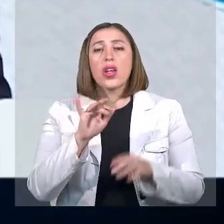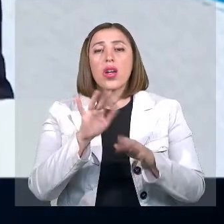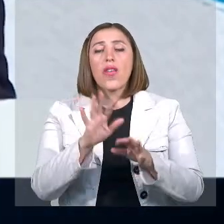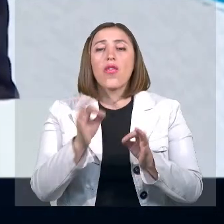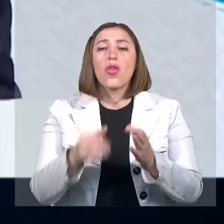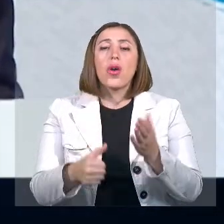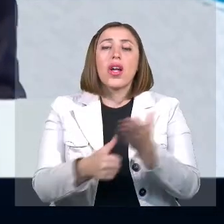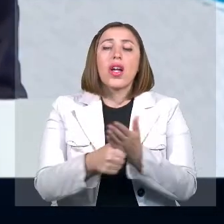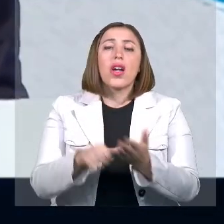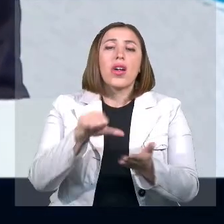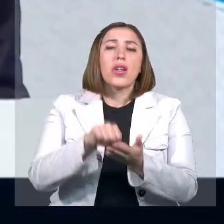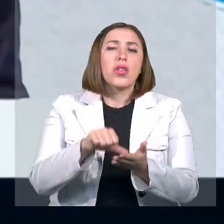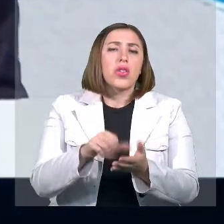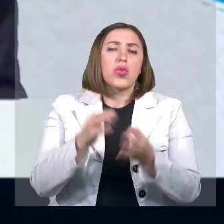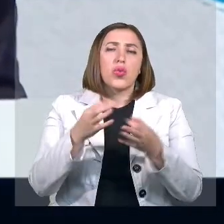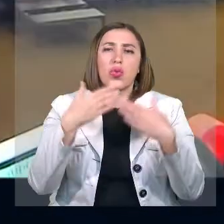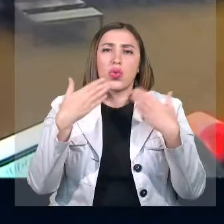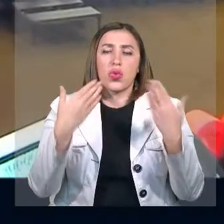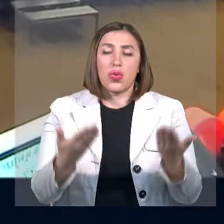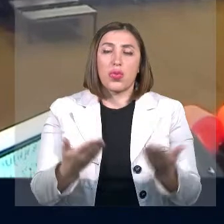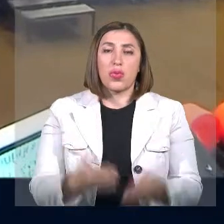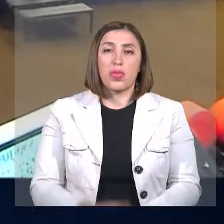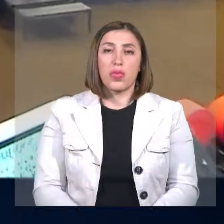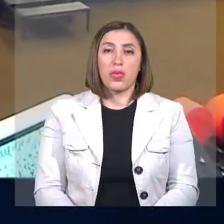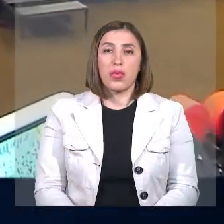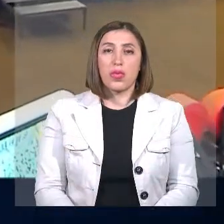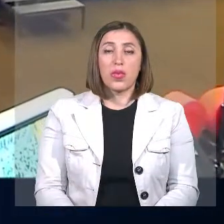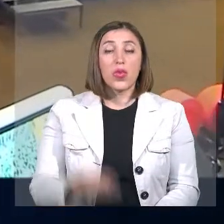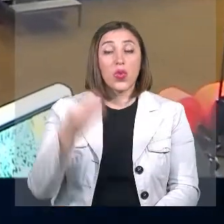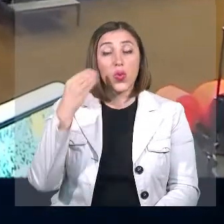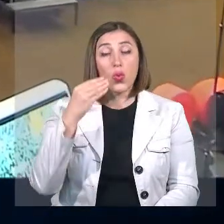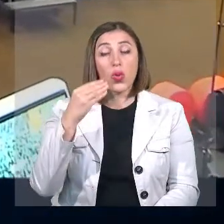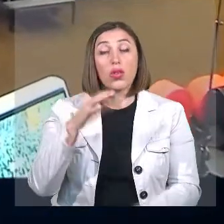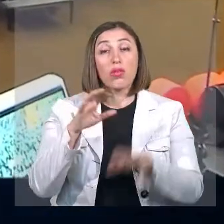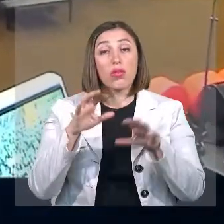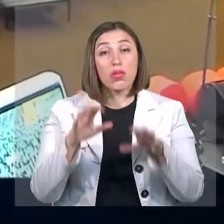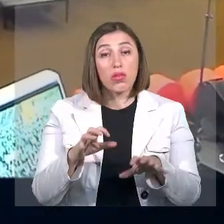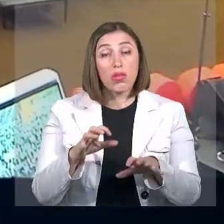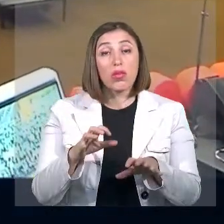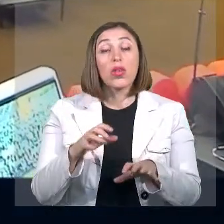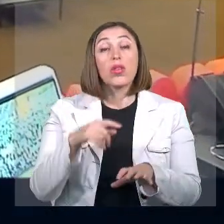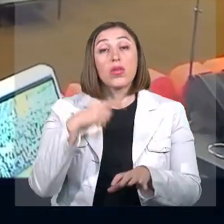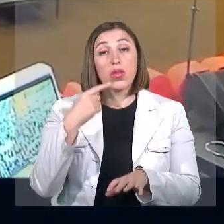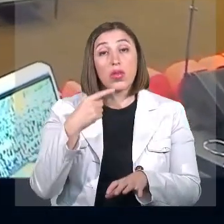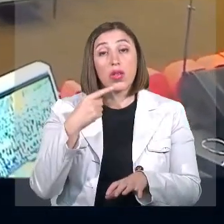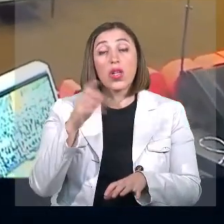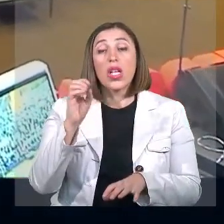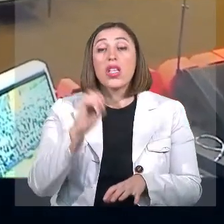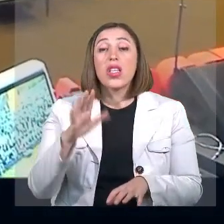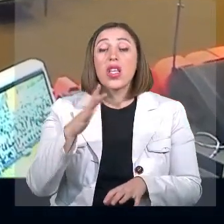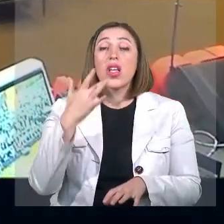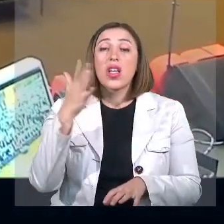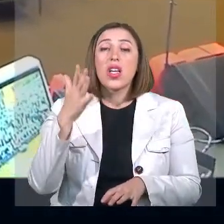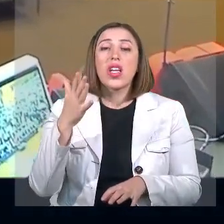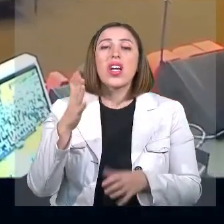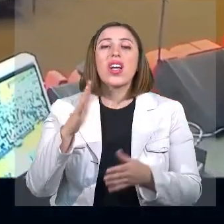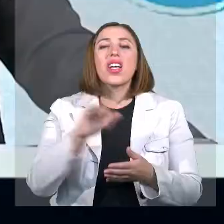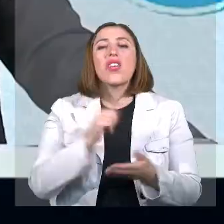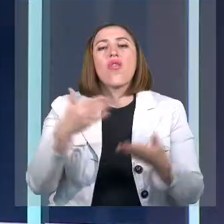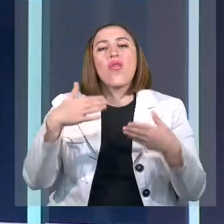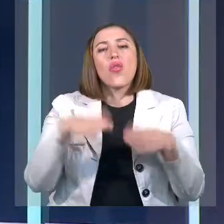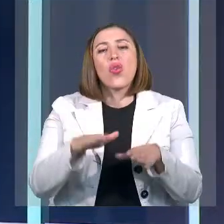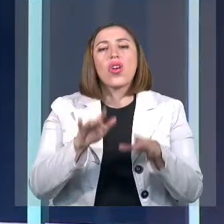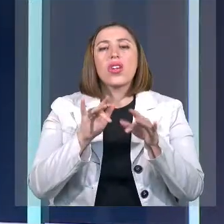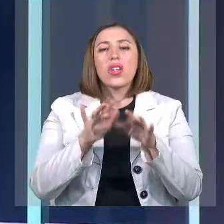դեր ստանձնել, հայտարարել է Ռեջեփ Էրդողանը։ Թուրքիայի ղեկավարի խոսքով Արևմուտքի որդեգրած դիրքորոշման պայմաններում